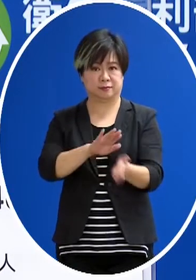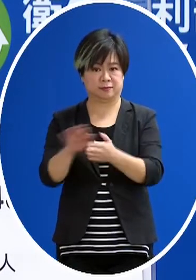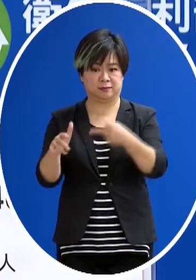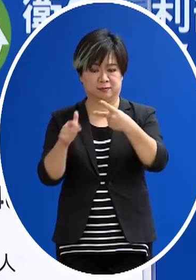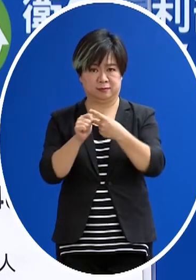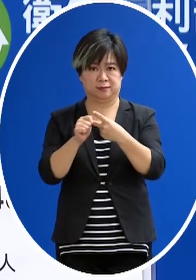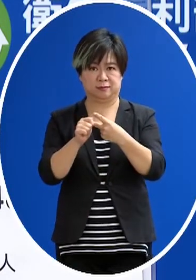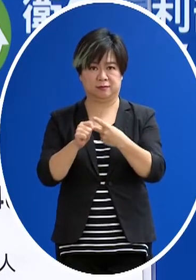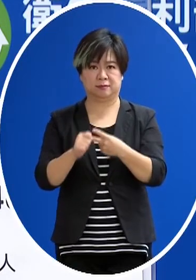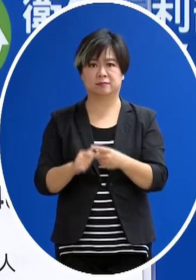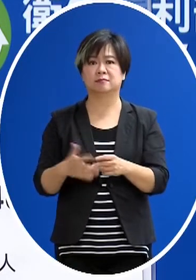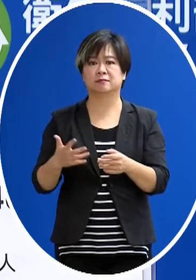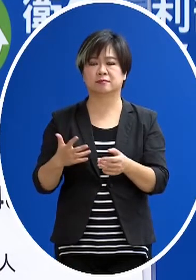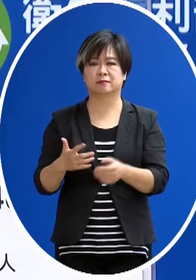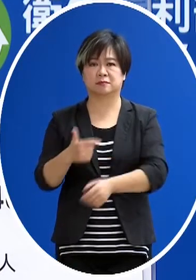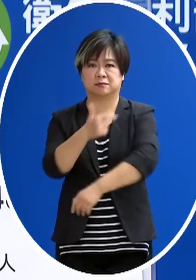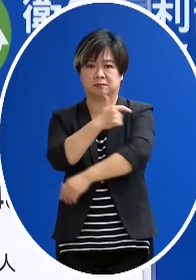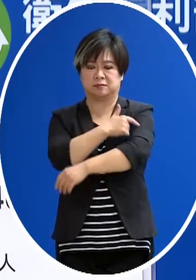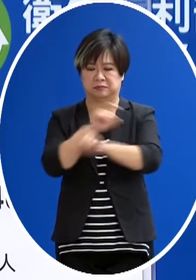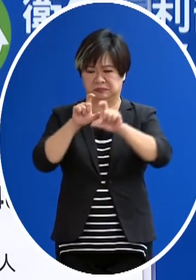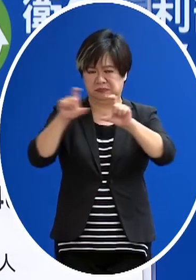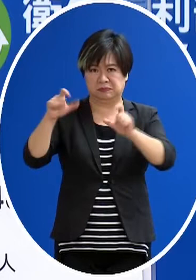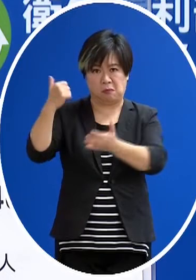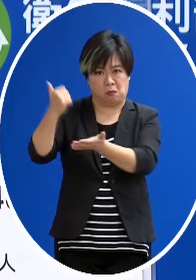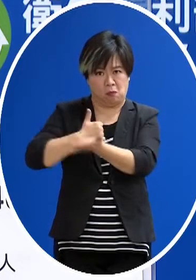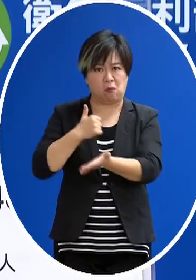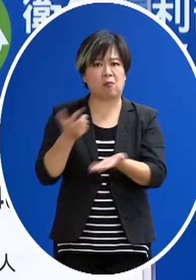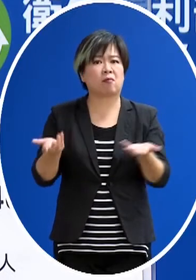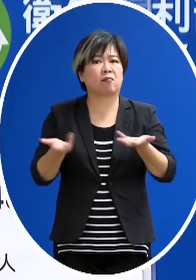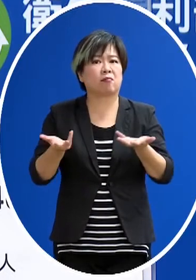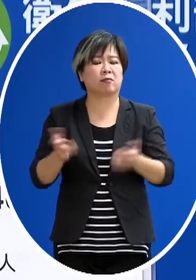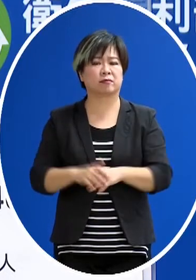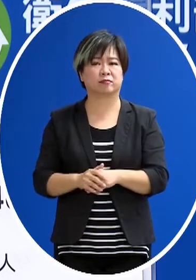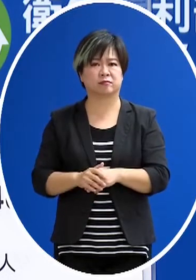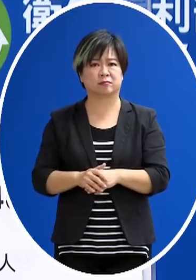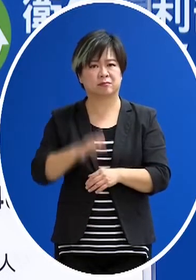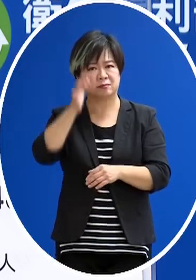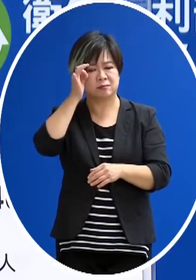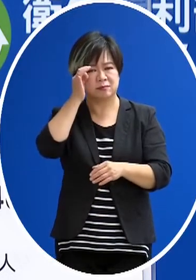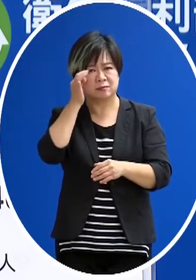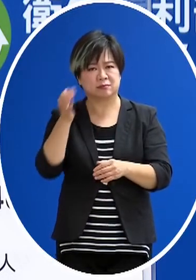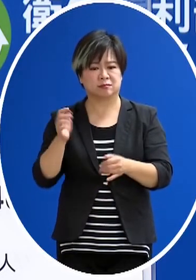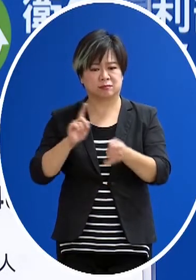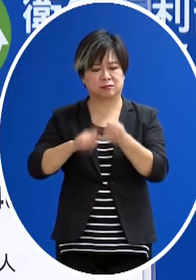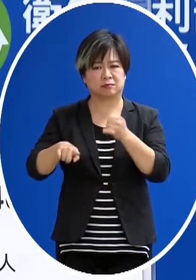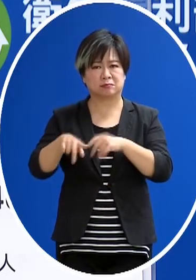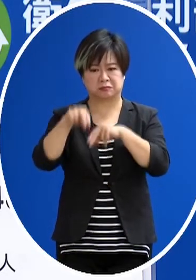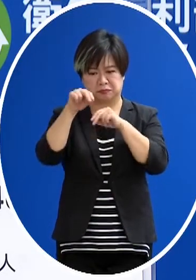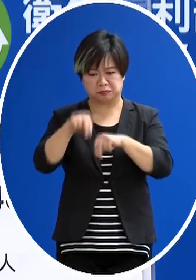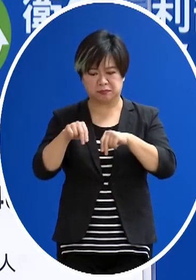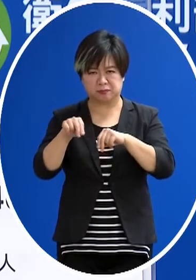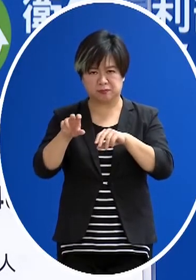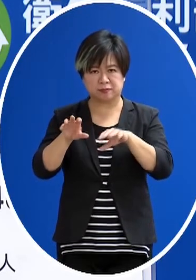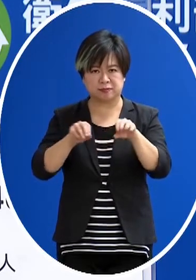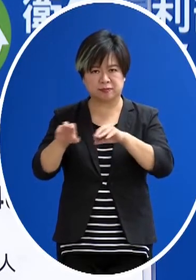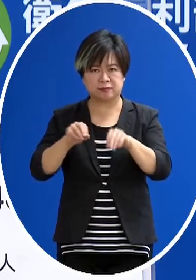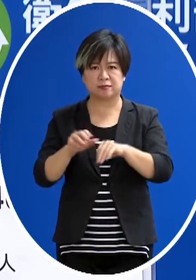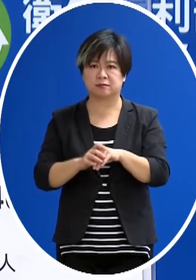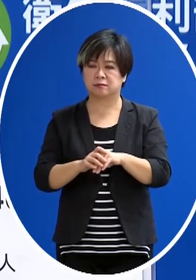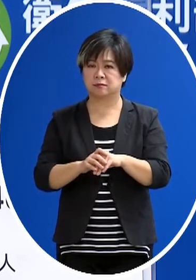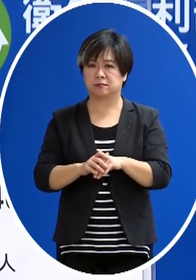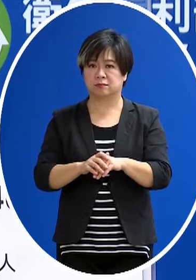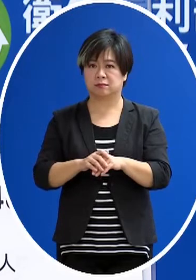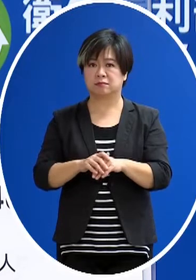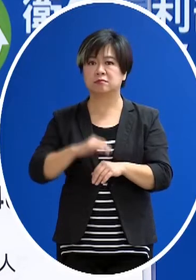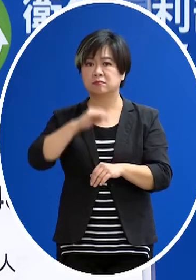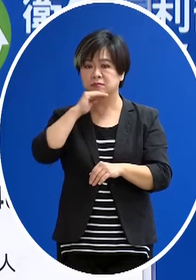运送的这个疫苗哈，那基本上看最后的合约了哈，那基本上是会到台